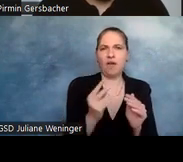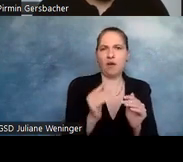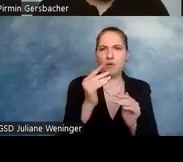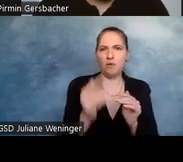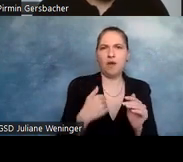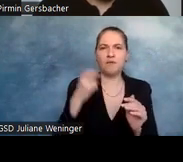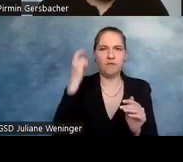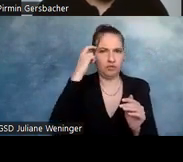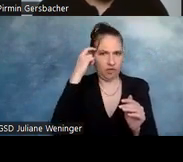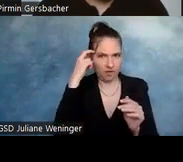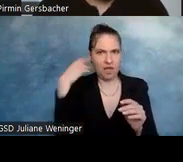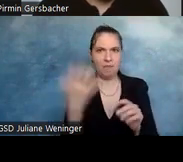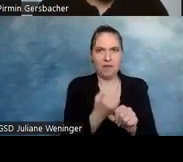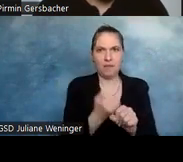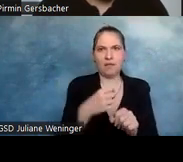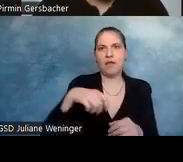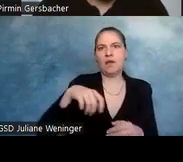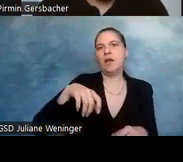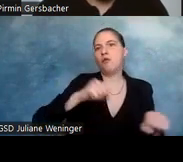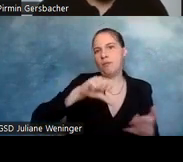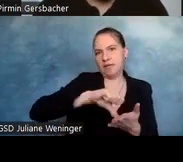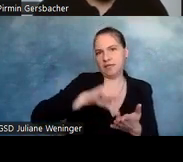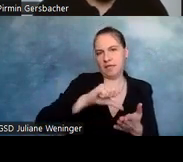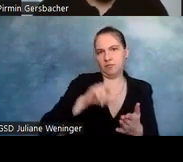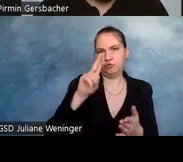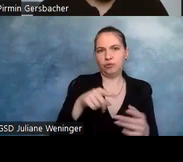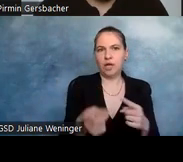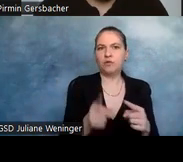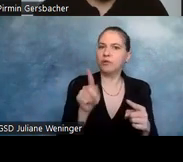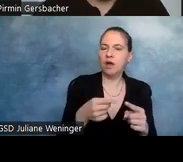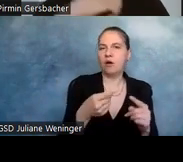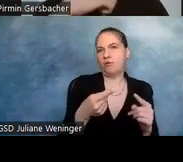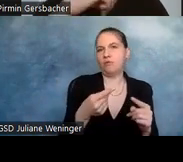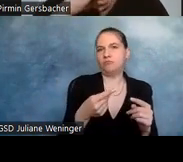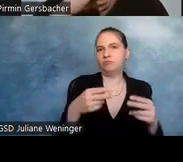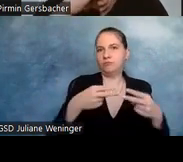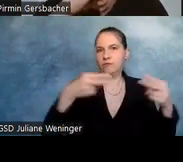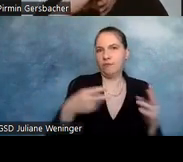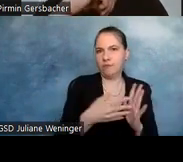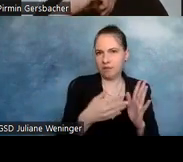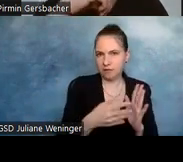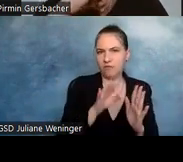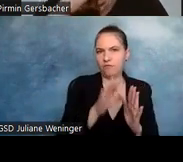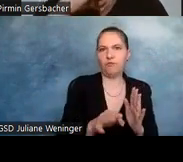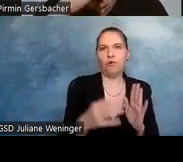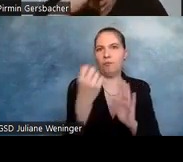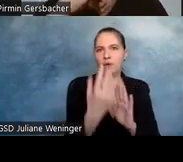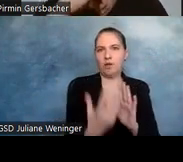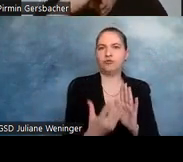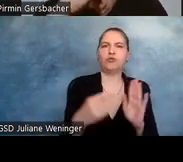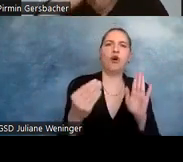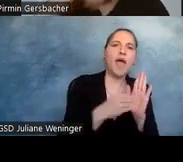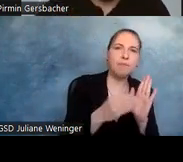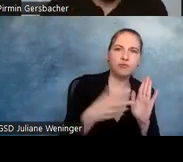im Kompetenzzentrum in Stuttgart und bin da eben auch Tester für Webseiten, also BigBitV-Prüfer und prüfe auch mobile Apps